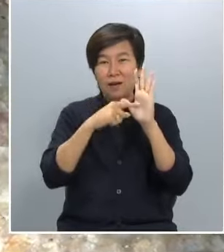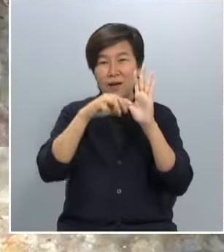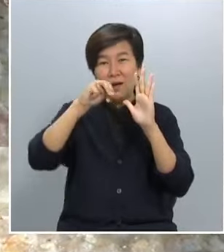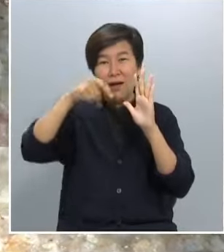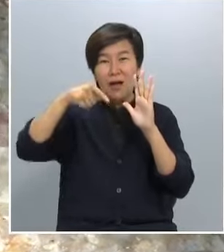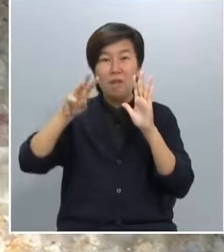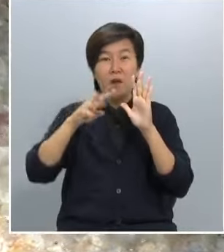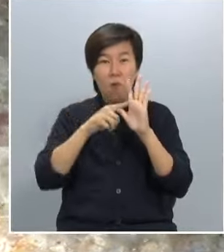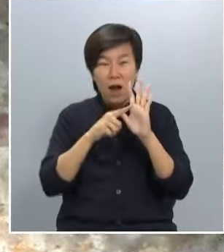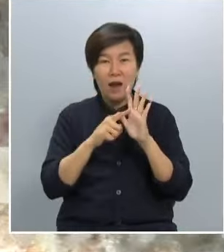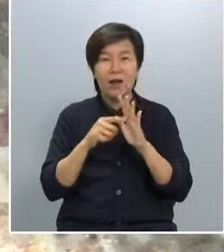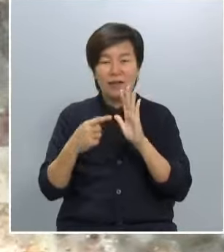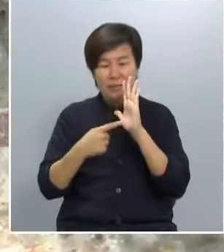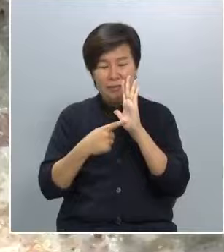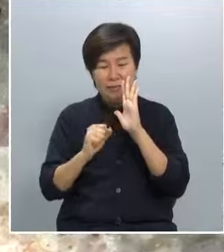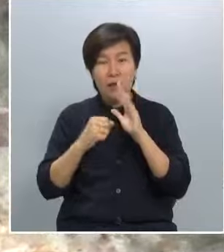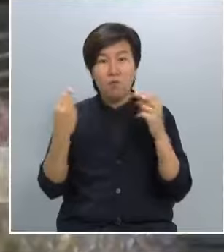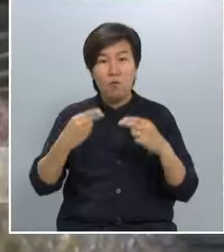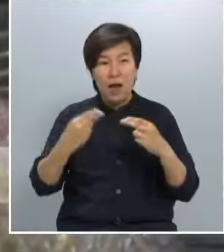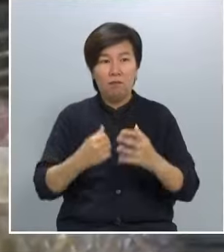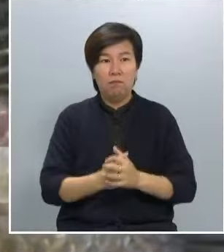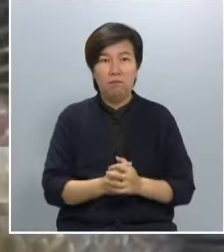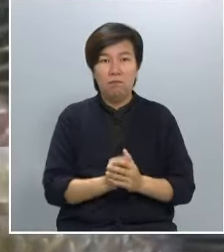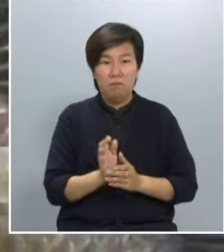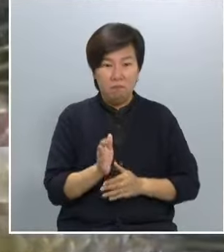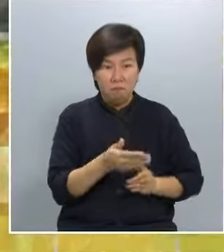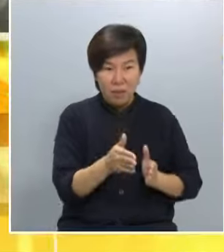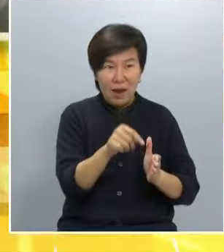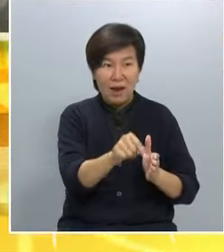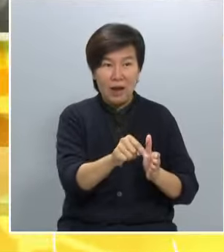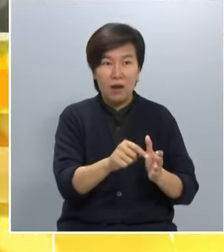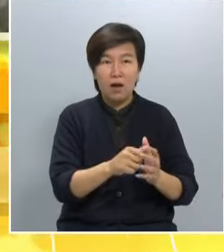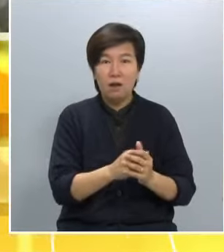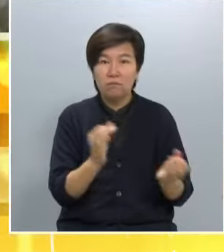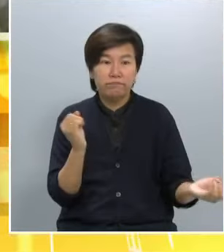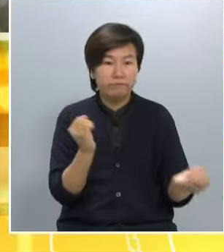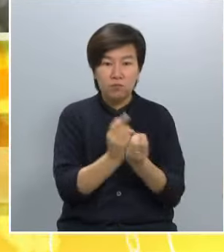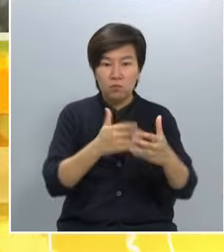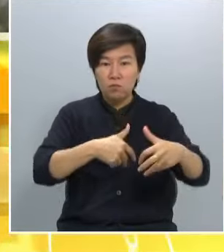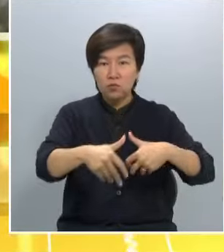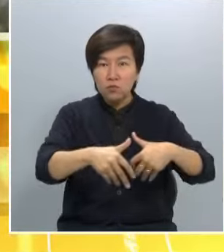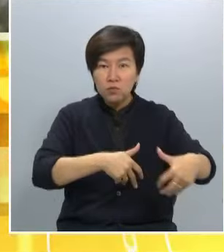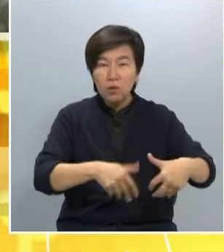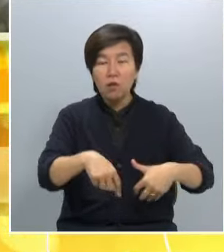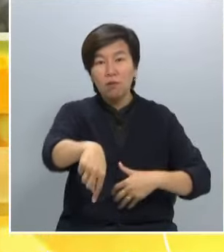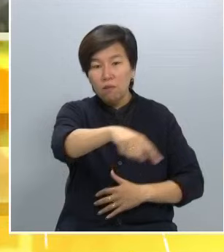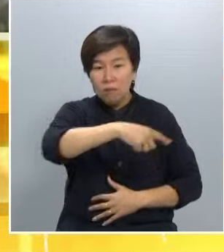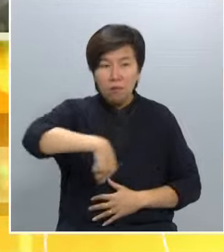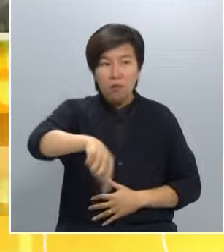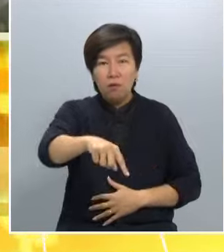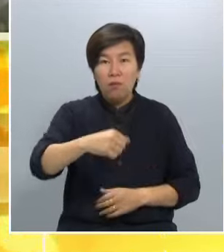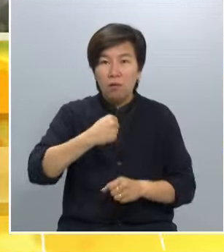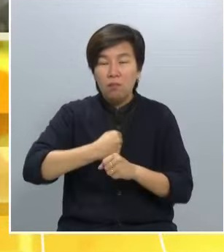พบว่าปหมอคางดำทำให้เกิดความเสียหายต่อวิถีชีวิตของเกษตรกรและชาวประมงท้องถิ่นที่แพรกหนาม